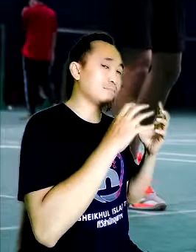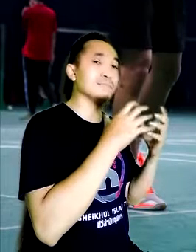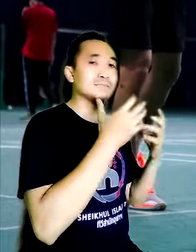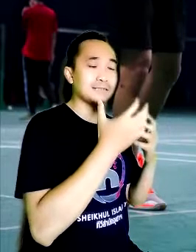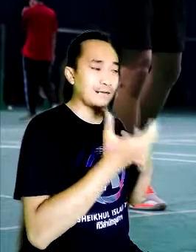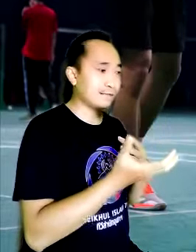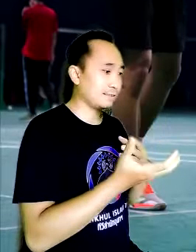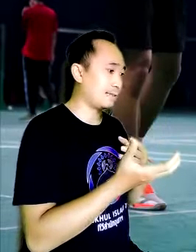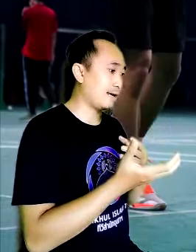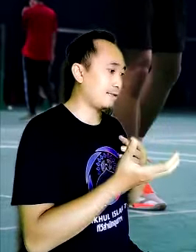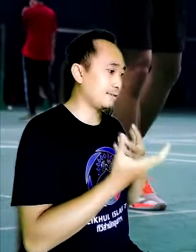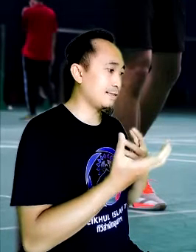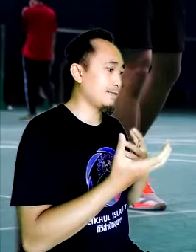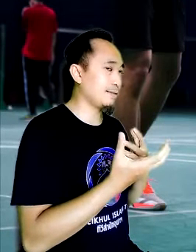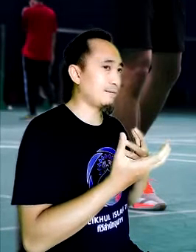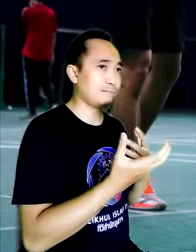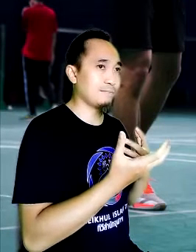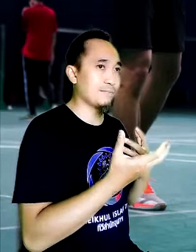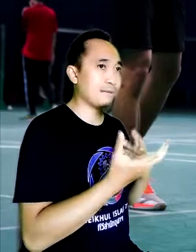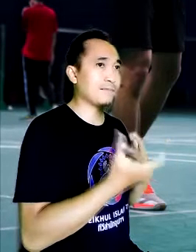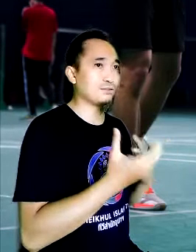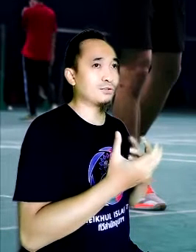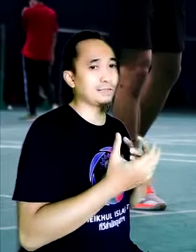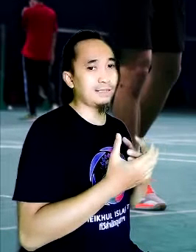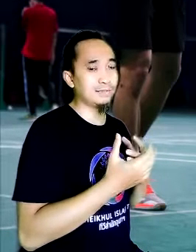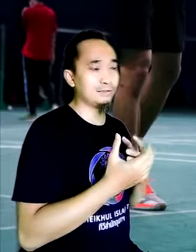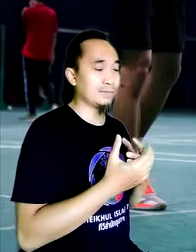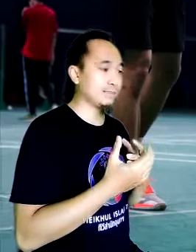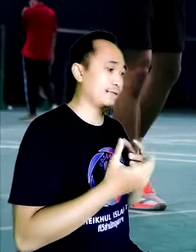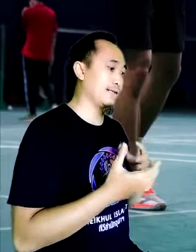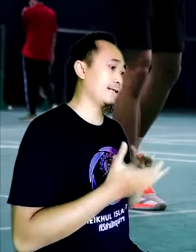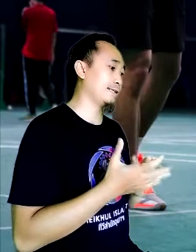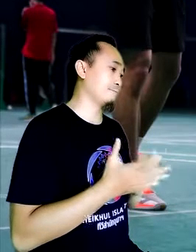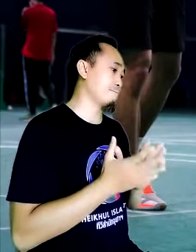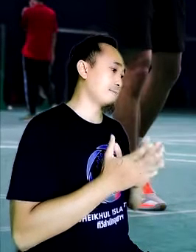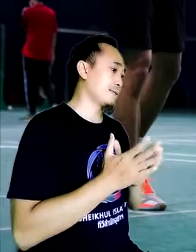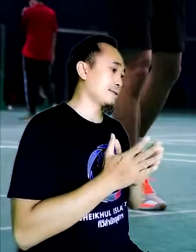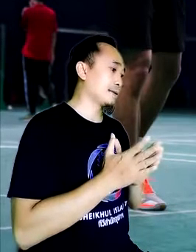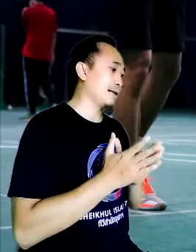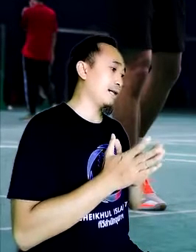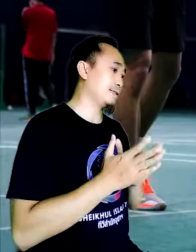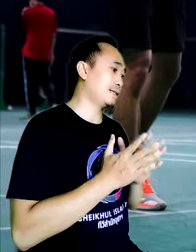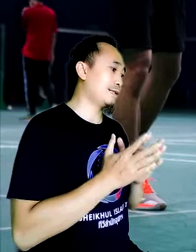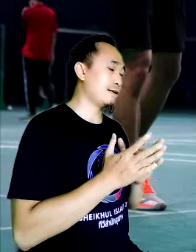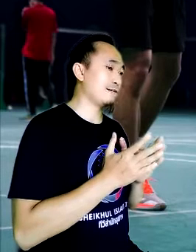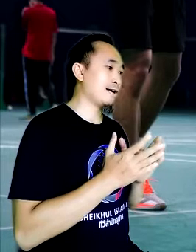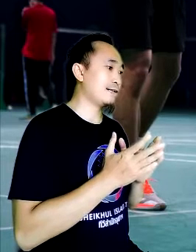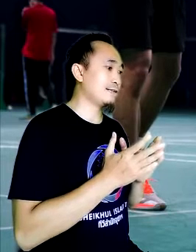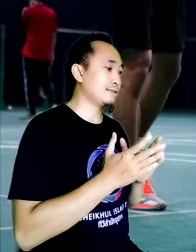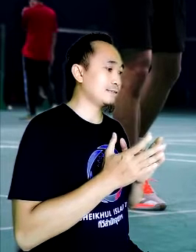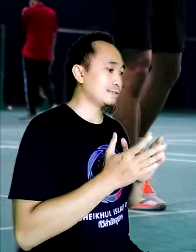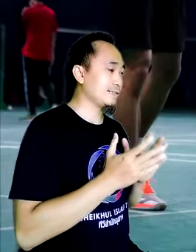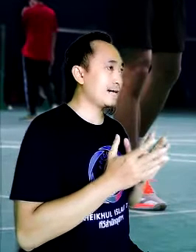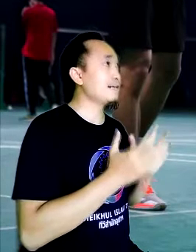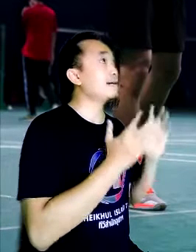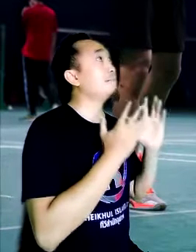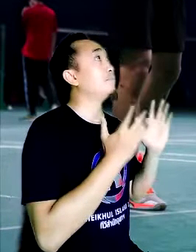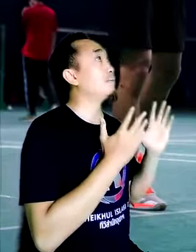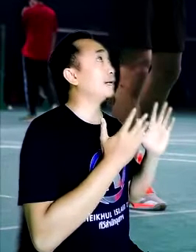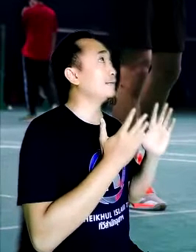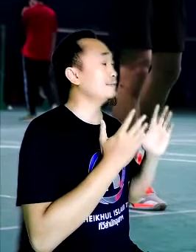map, sekarang kita lihat apa contohnya dalam kehidupan sehari-hari. Nah, ini ada orang